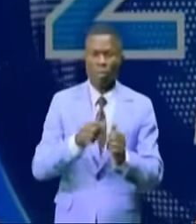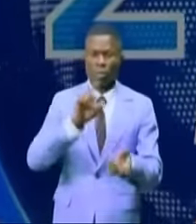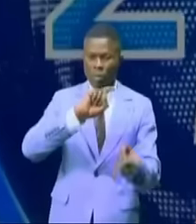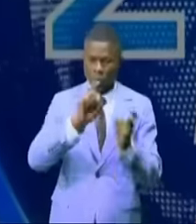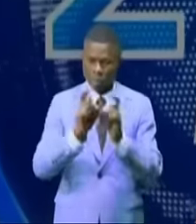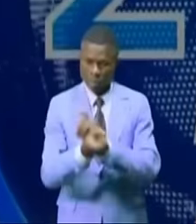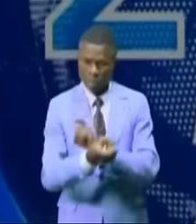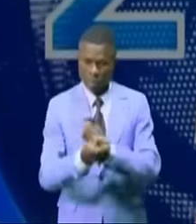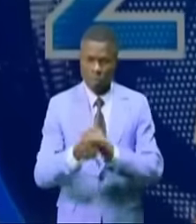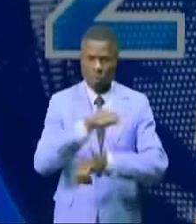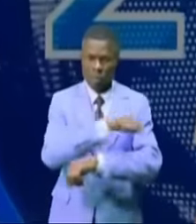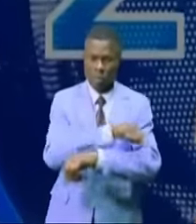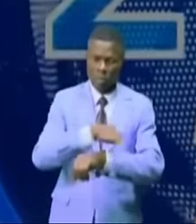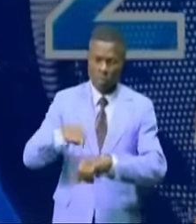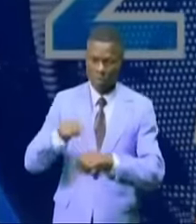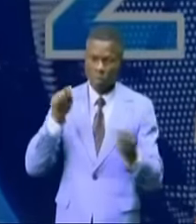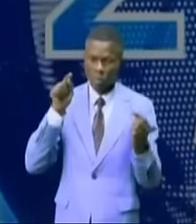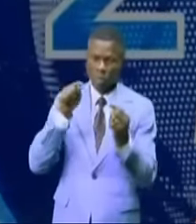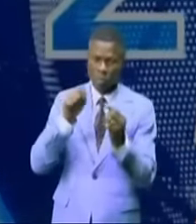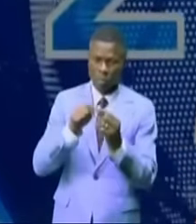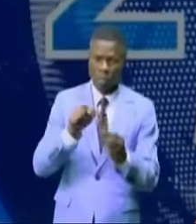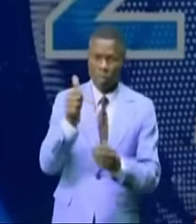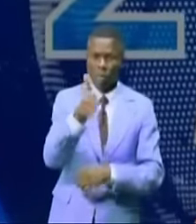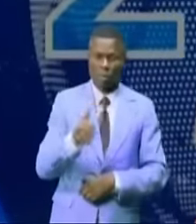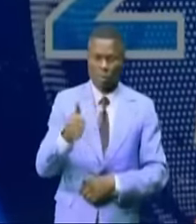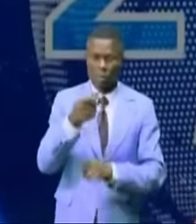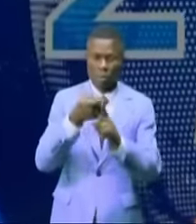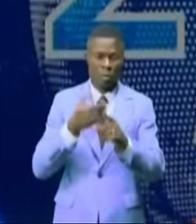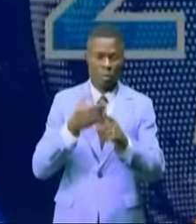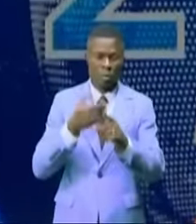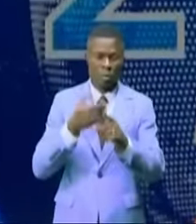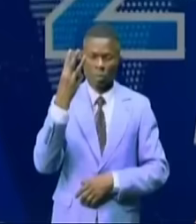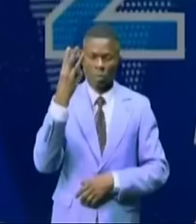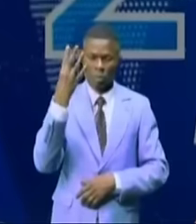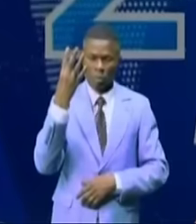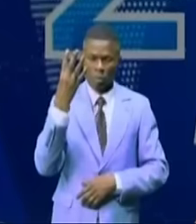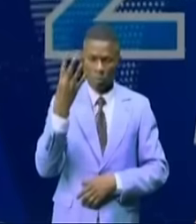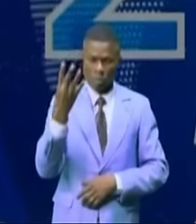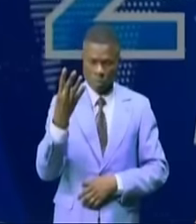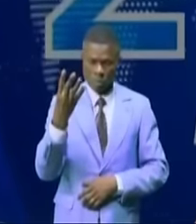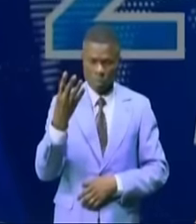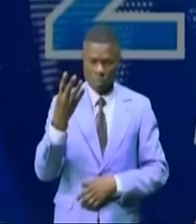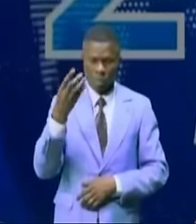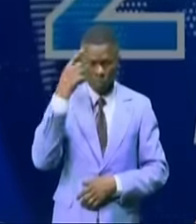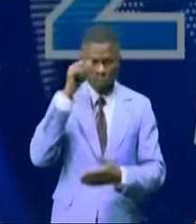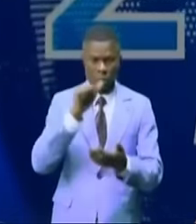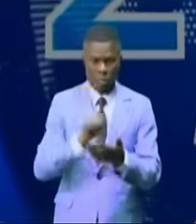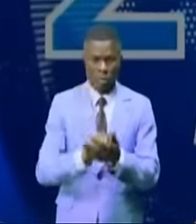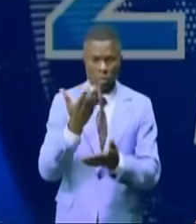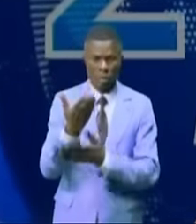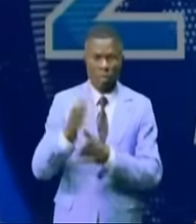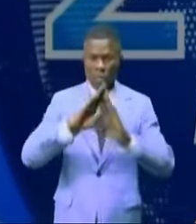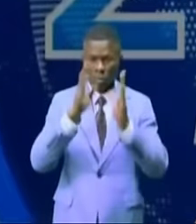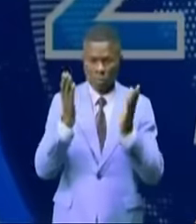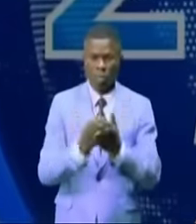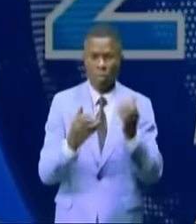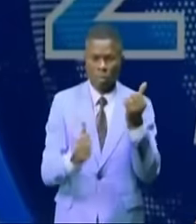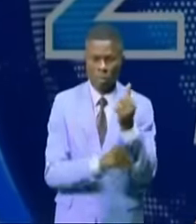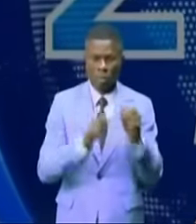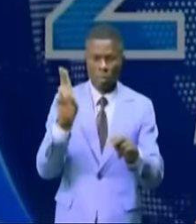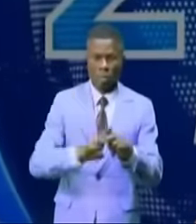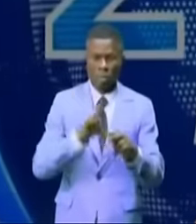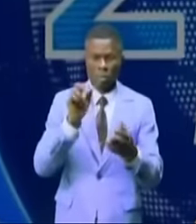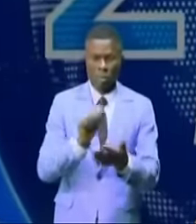conversion de cours jusqu'au 21 mars 2024, cet effet, il est demandé à tous les exploitants